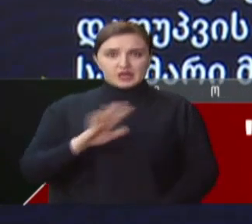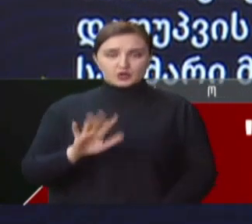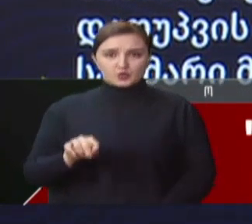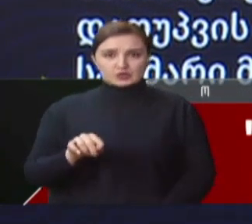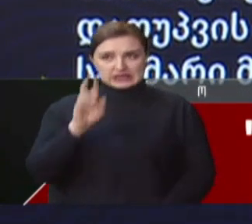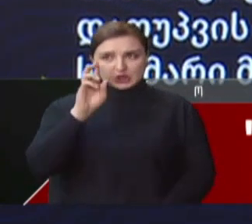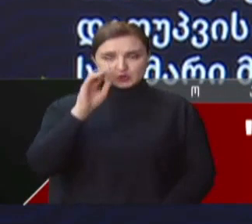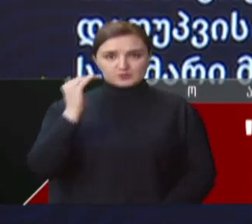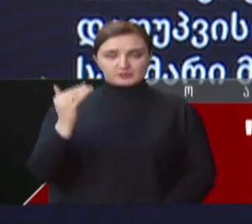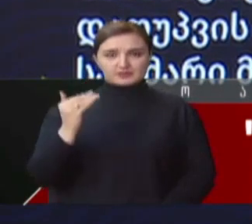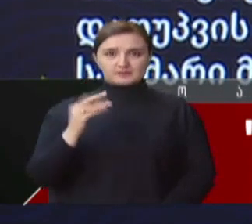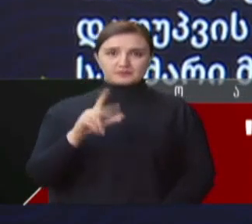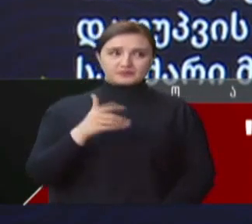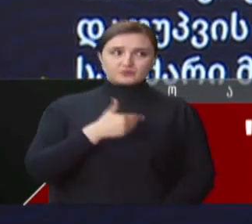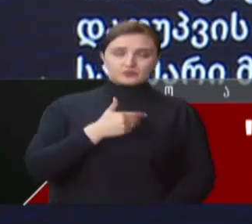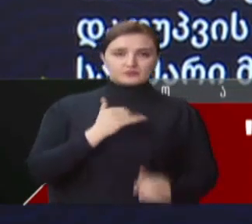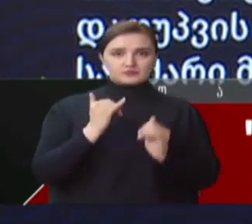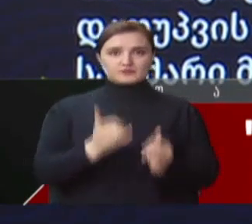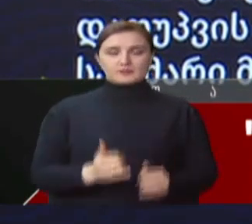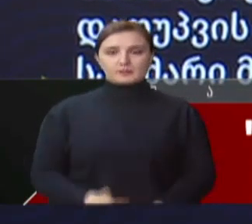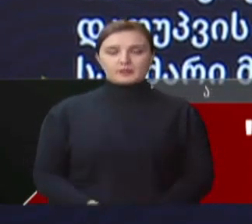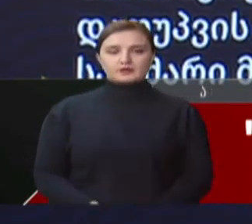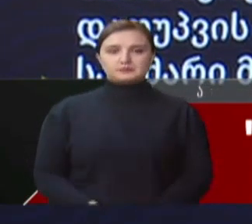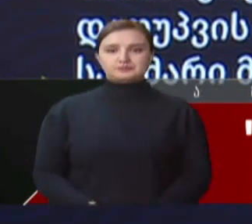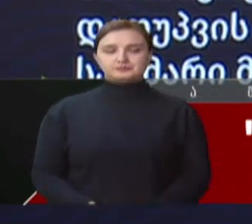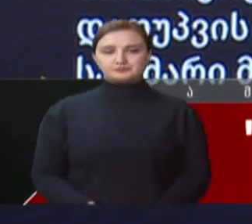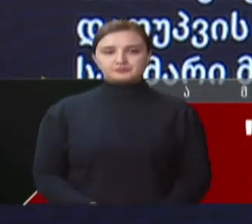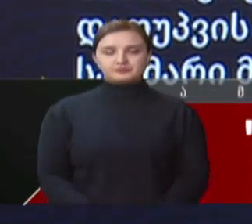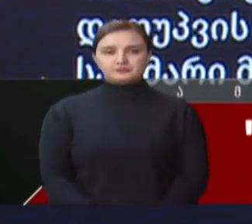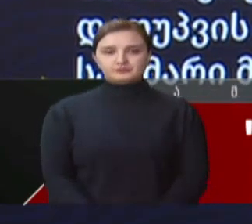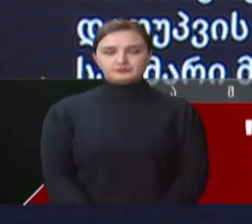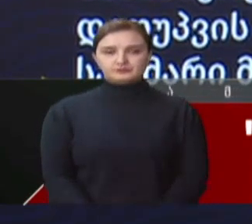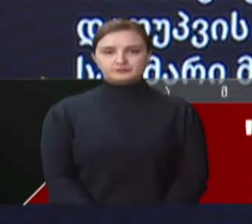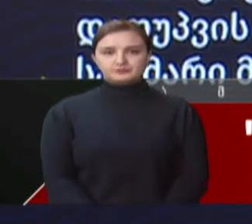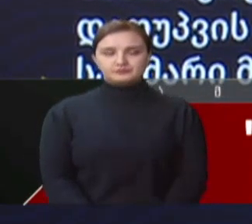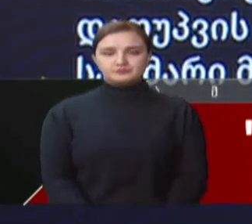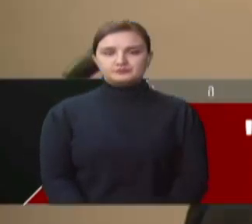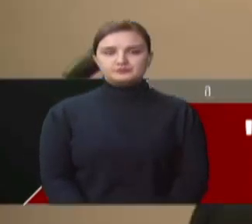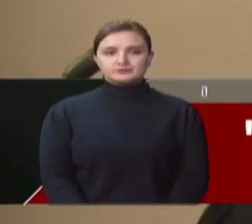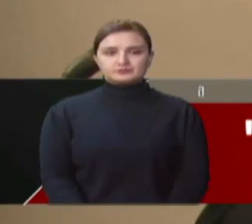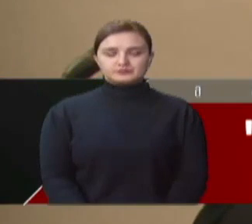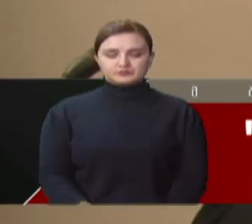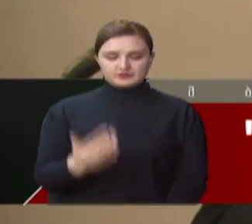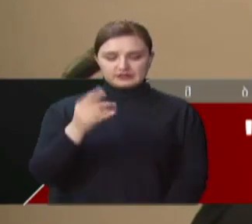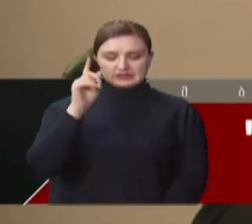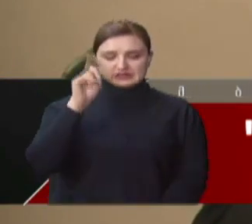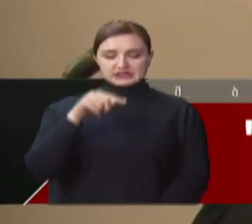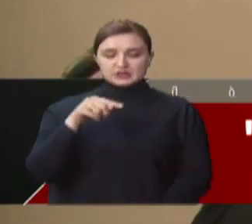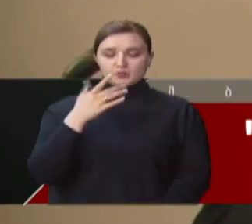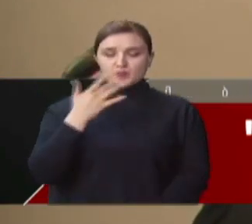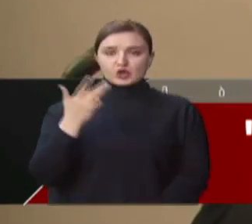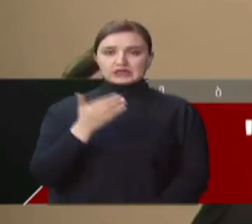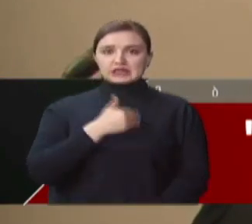ромели Михаил Суплевис, кетил не базе, там где были курс роми саканом дебло донезе арсеовдесе с гарантией. Гарда миса, погрешен бы отказ, когда были